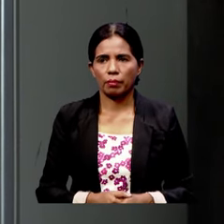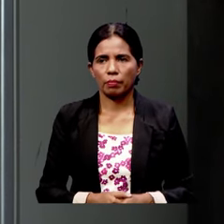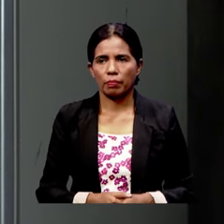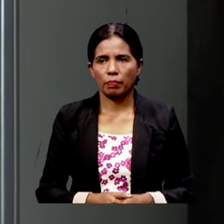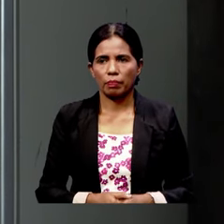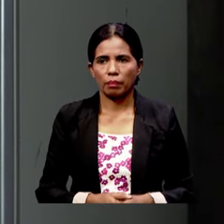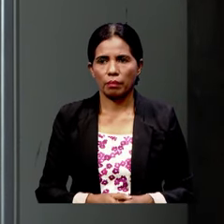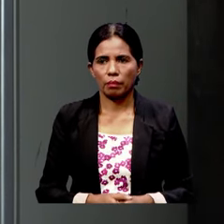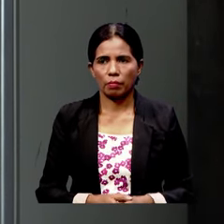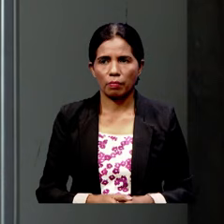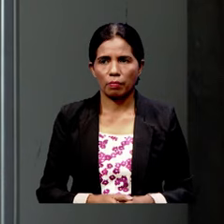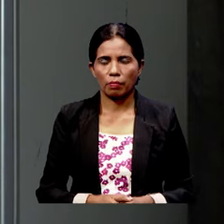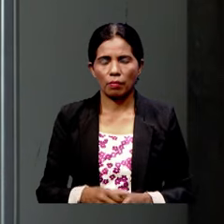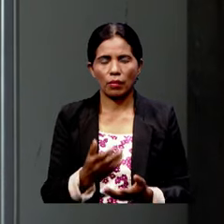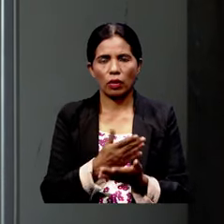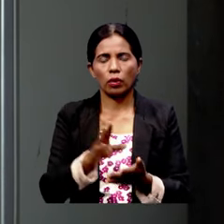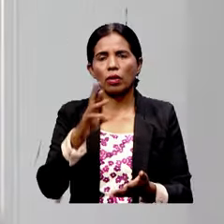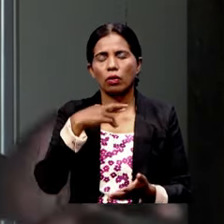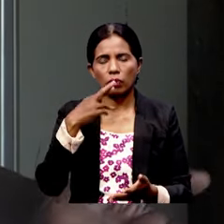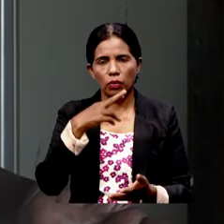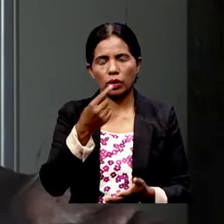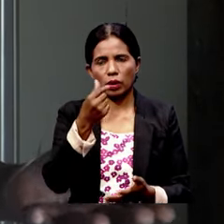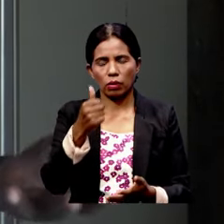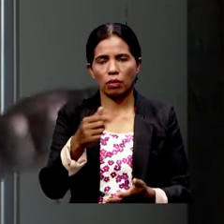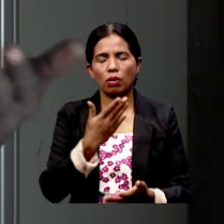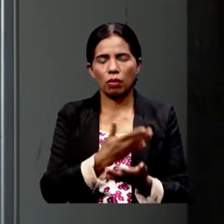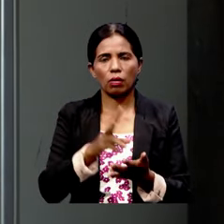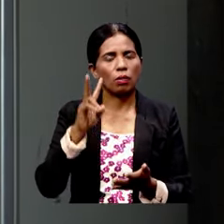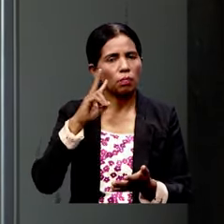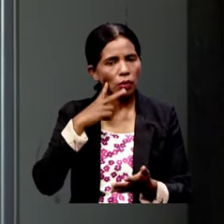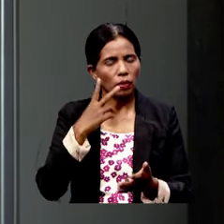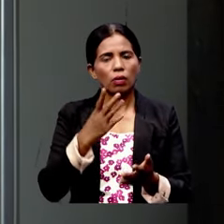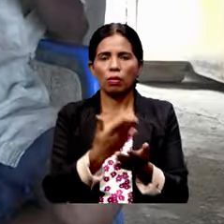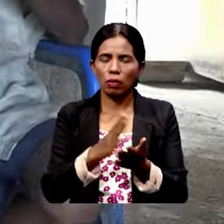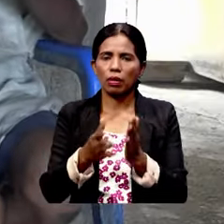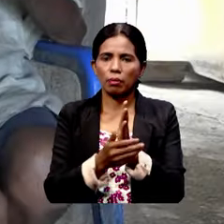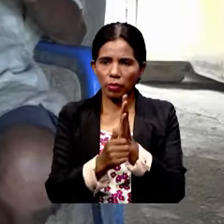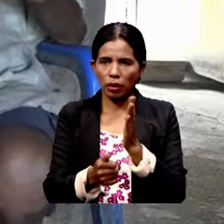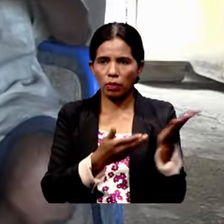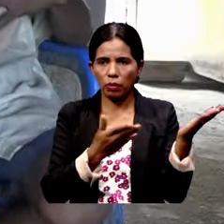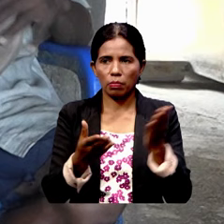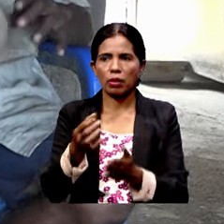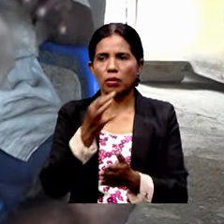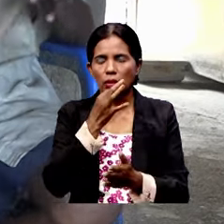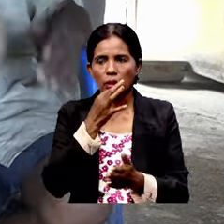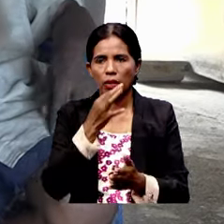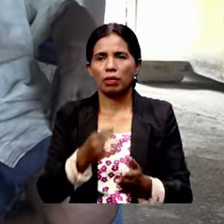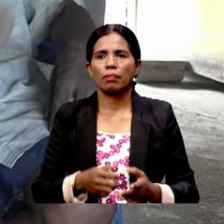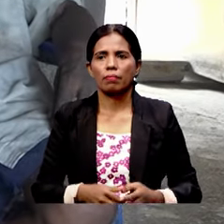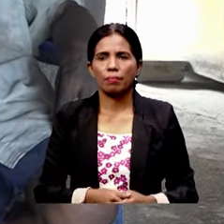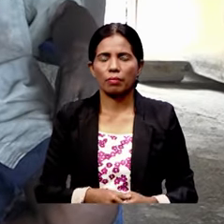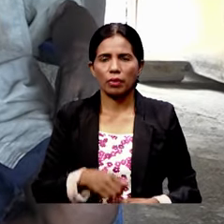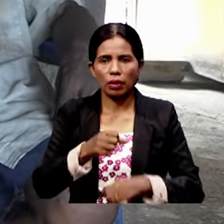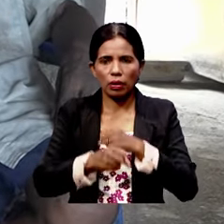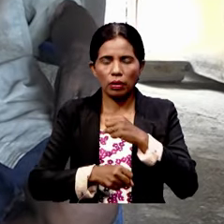Never ansa hola four situation mai hola mortah rumah minar rumah mai hene. Udah hahim. Terus